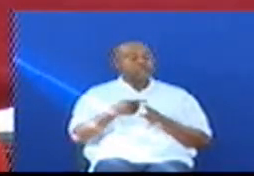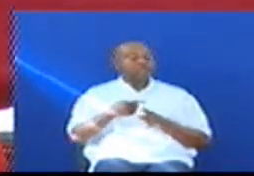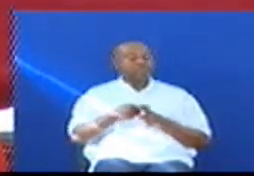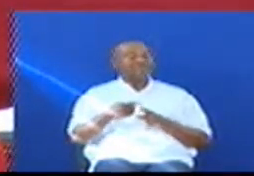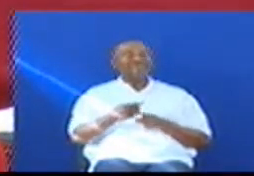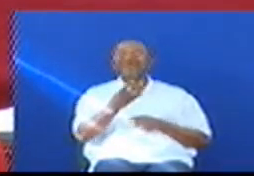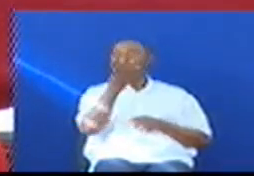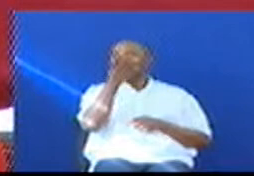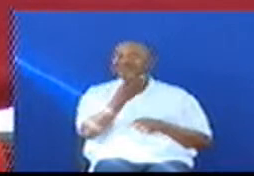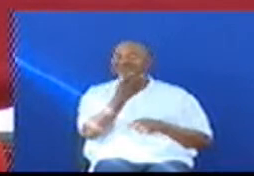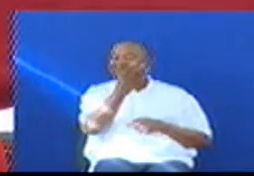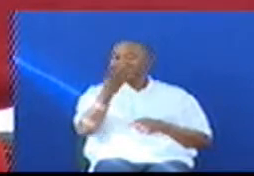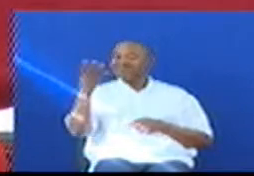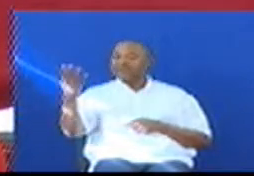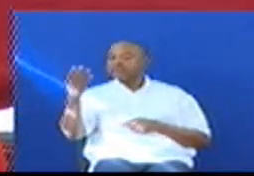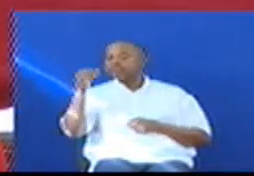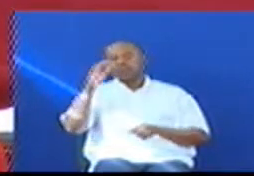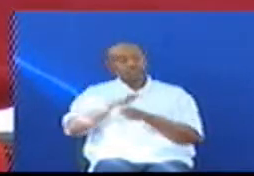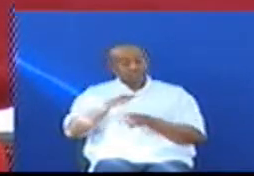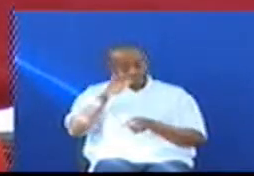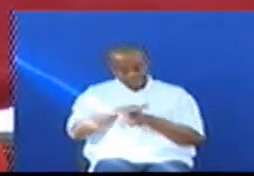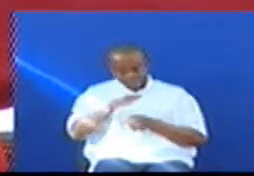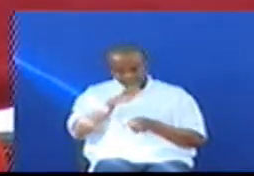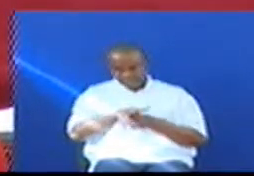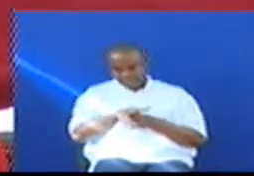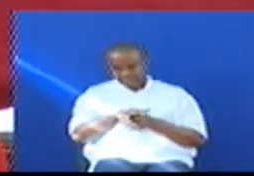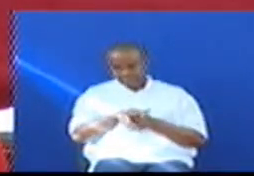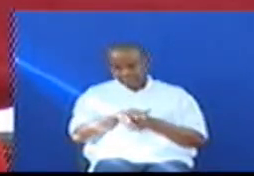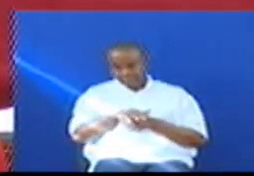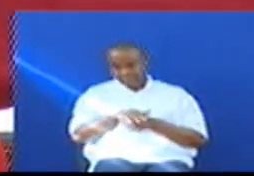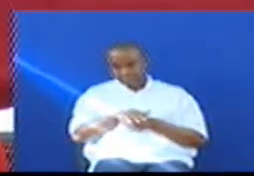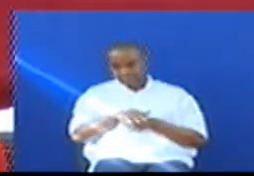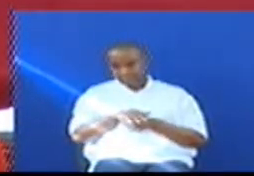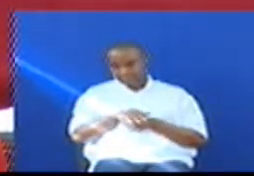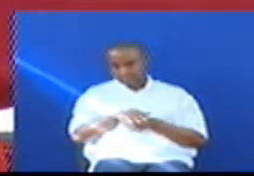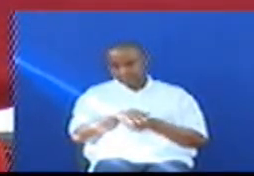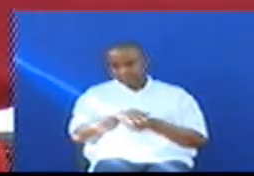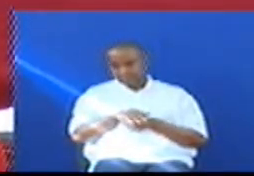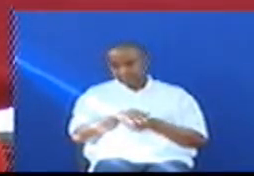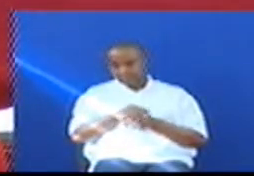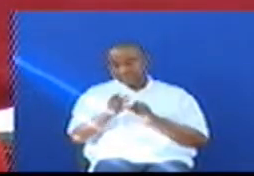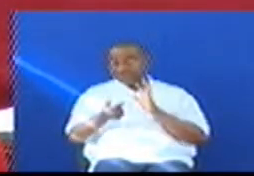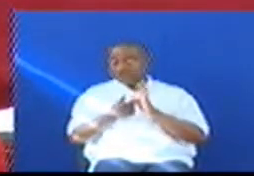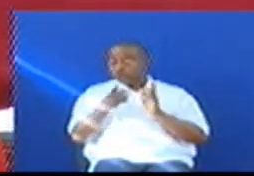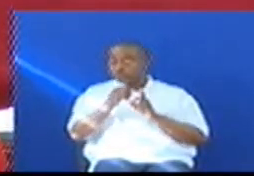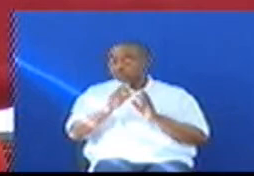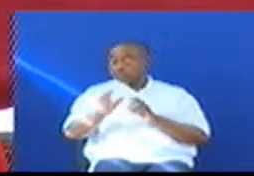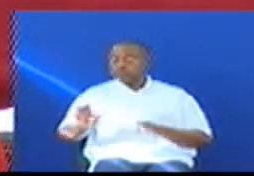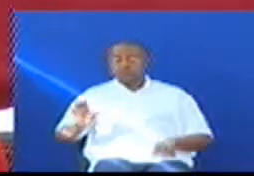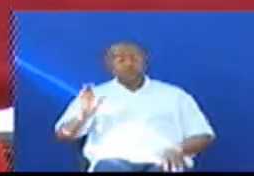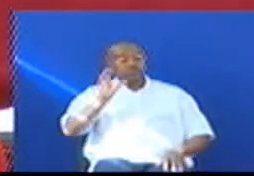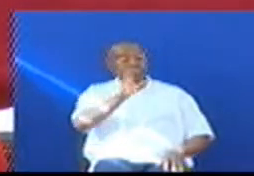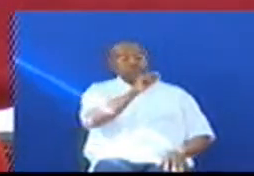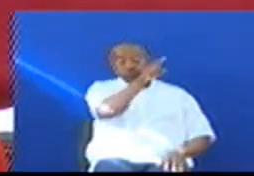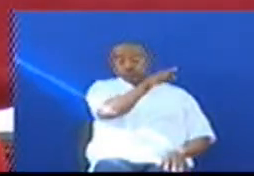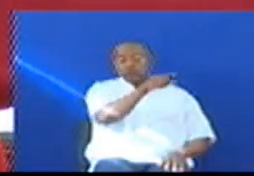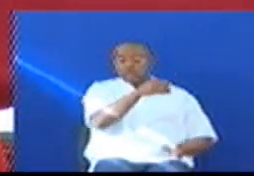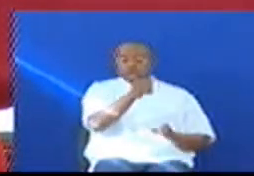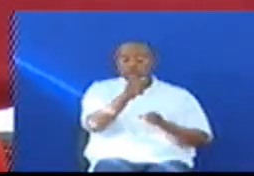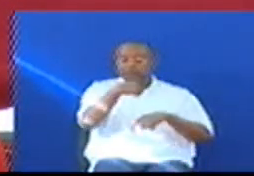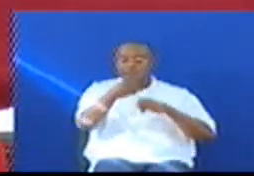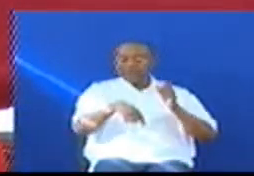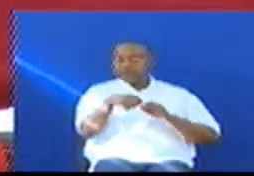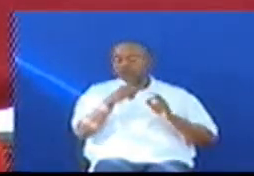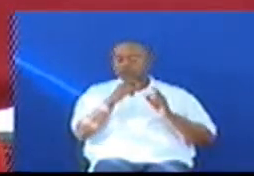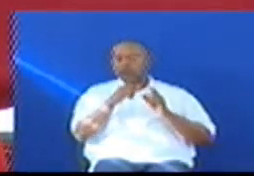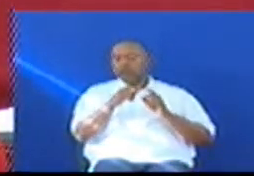Bilioni 454 ni fedha nyingi sana, na hizi fedha zingepelekwa kule Stigla Gorge, zingefanya kazi